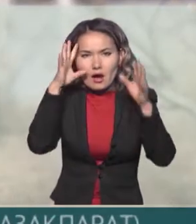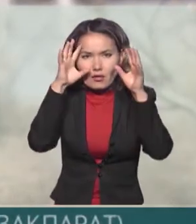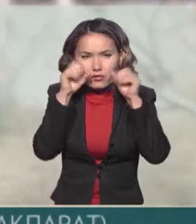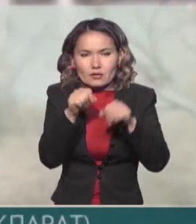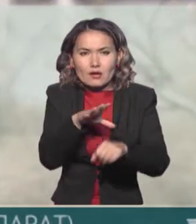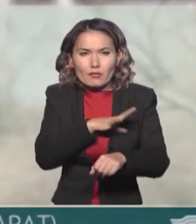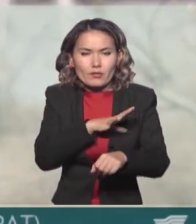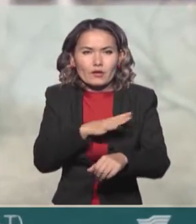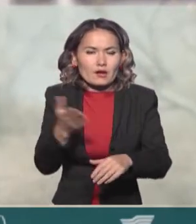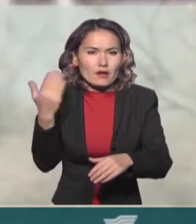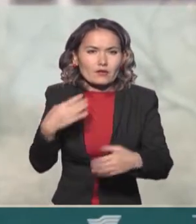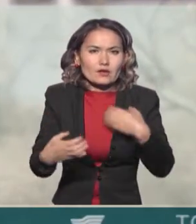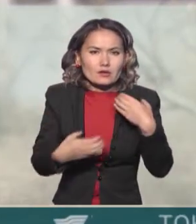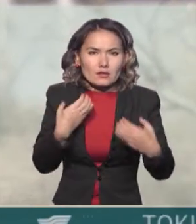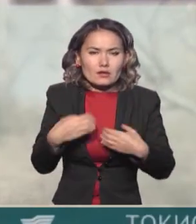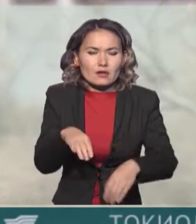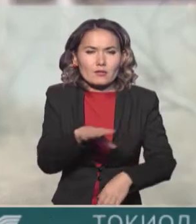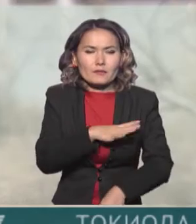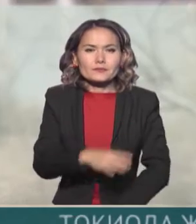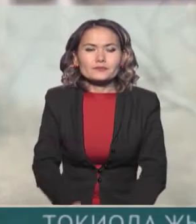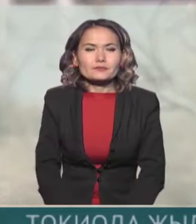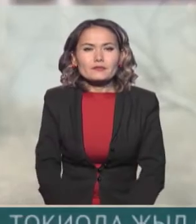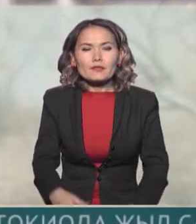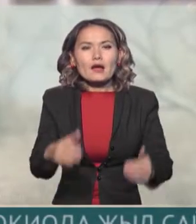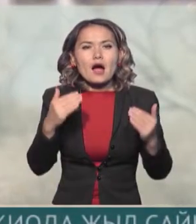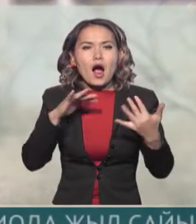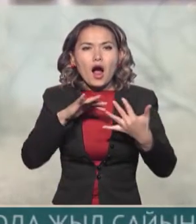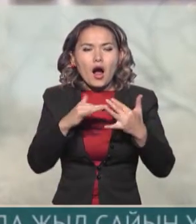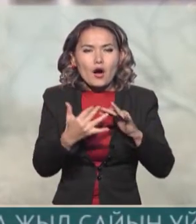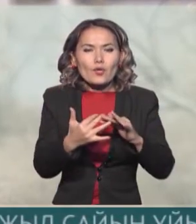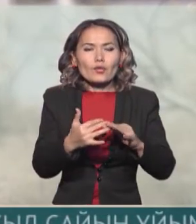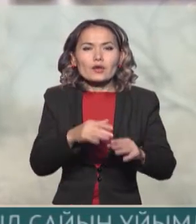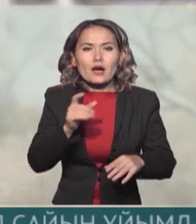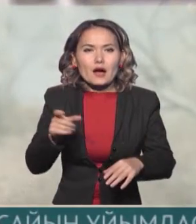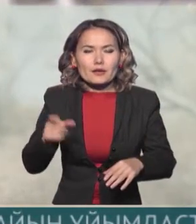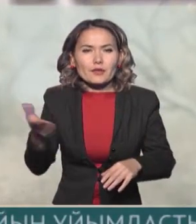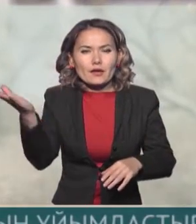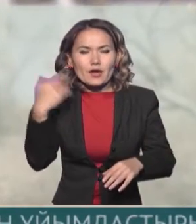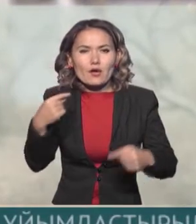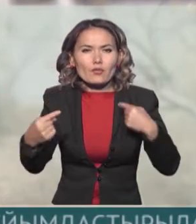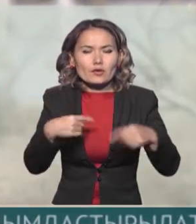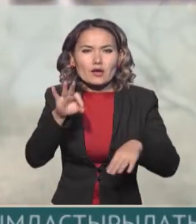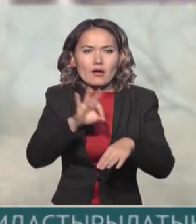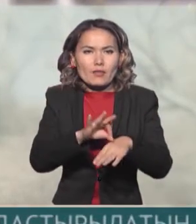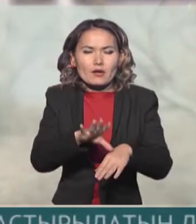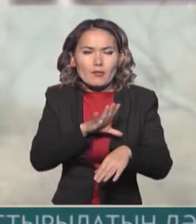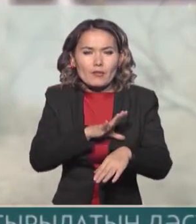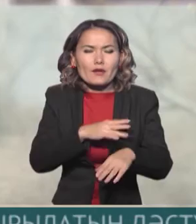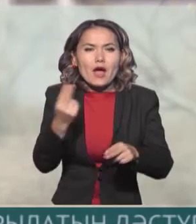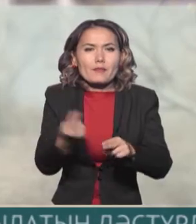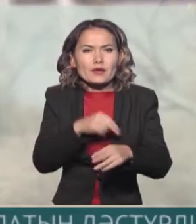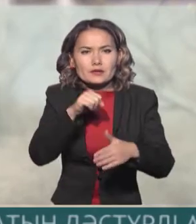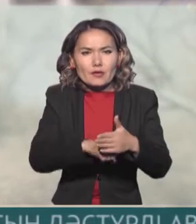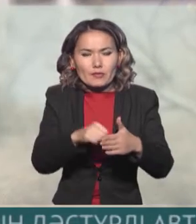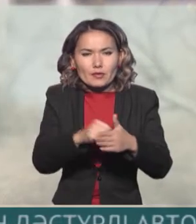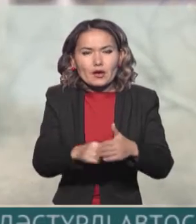Өте қорқынышты. Кейбіреулер ауыл тұрғындарының ұйықтап қалатынын әзілге айналдырып жатады. Бірақ мұны ешкімнің басына бермесін деп тілеймін. Менің ұлым екі